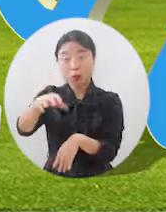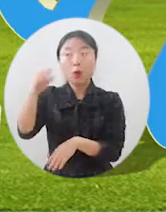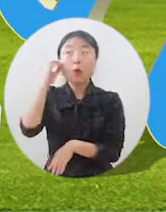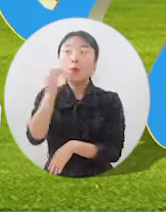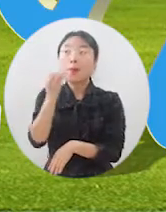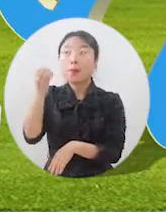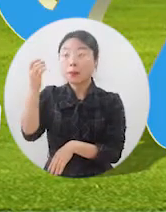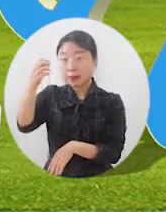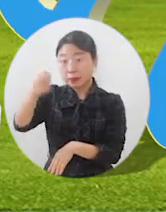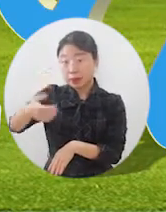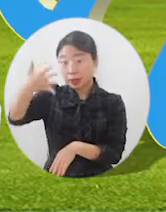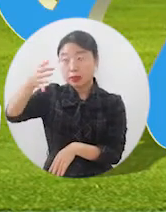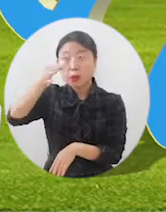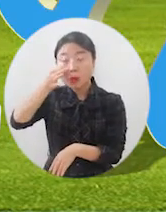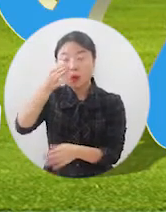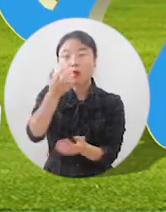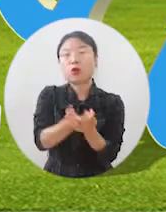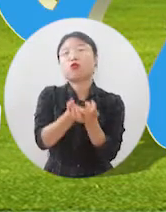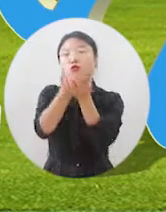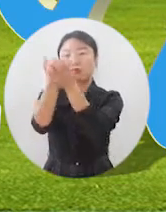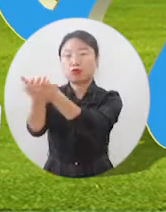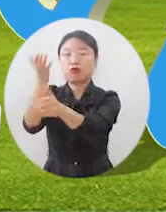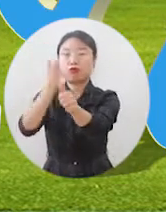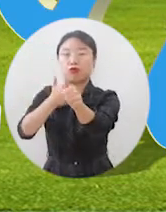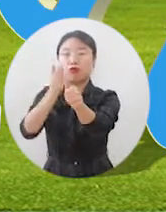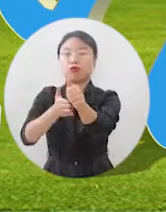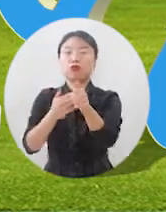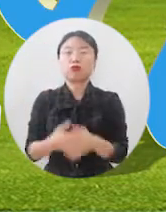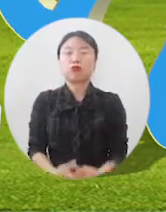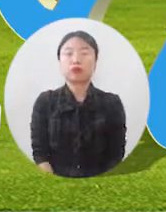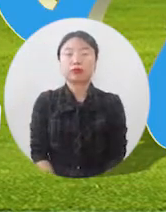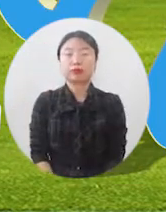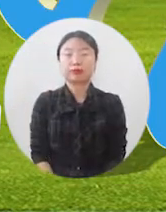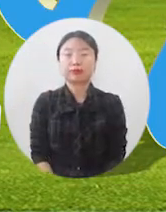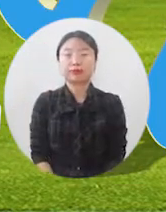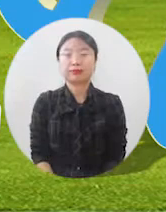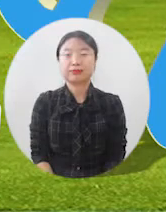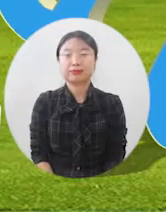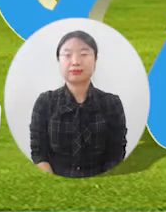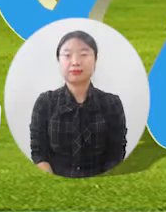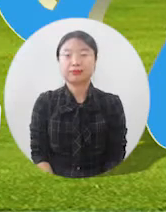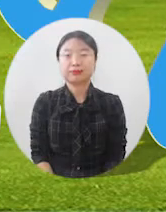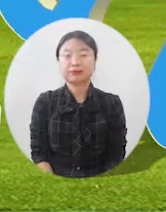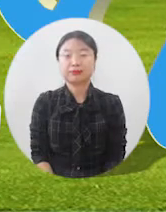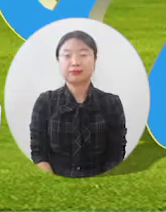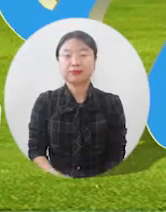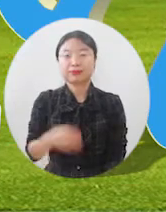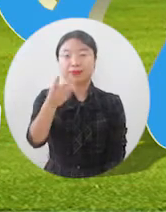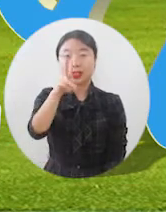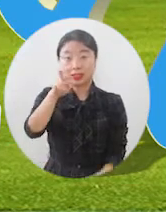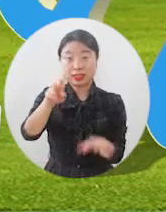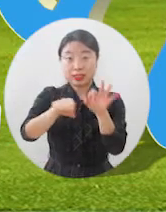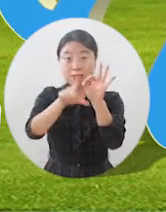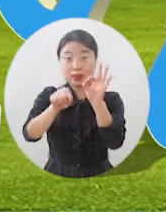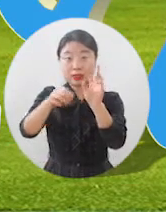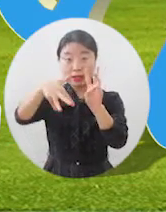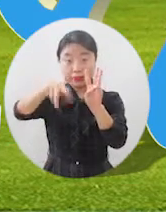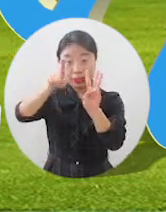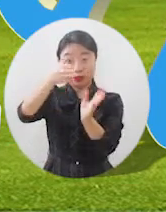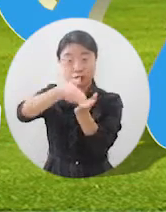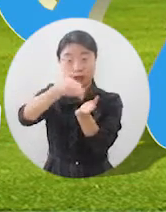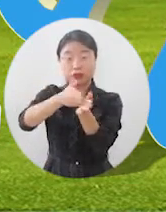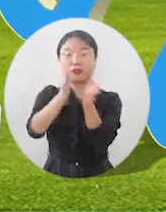공지사항을 확인 후 신청서와 기타 증빙서류 등을 재단에 제출하면 됩니다. 그럼 2020년 10월 3차